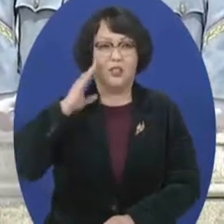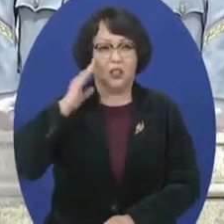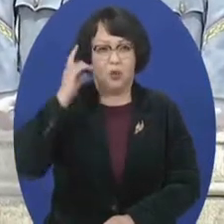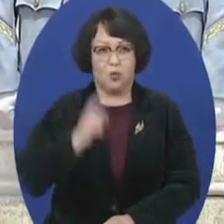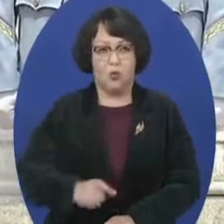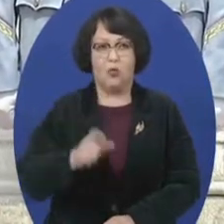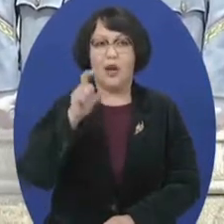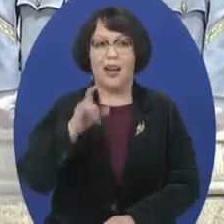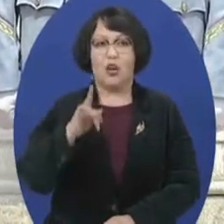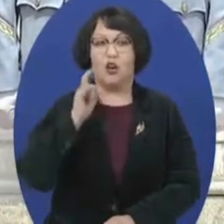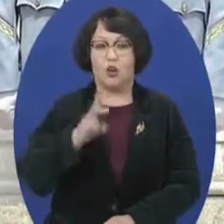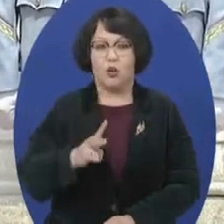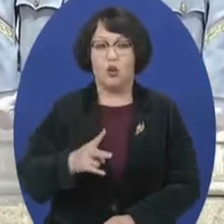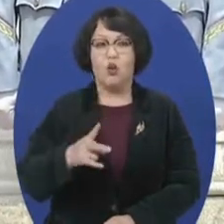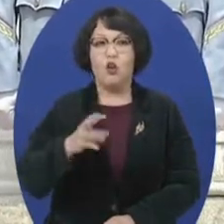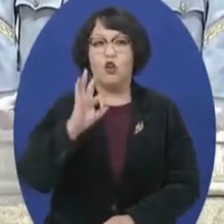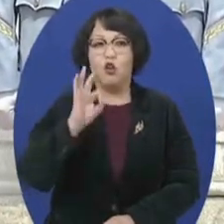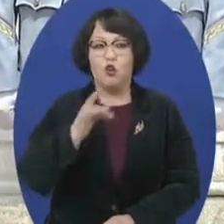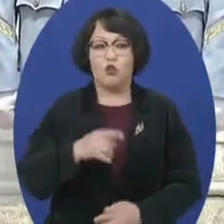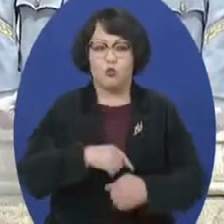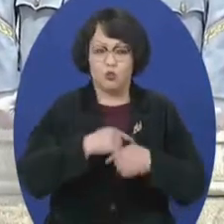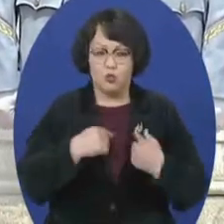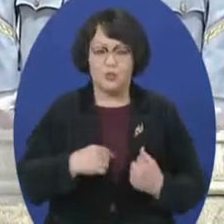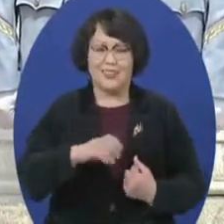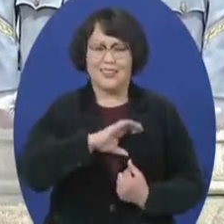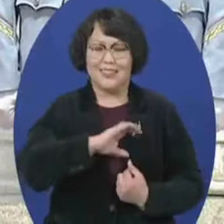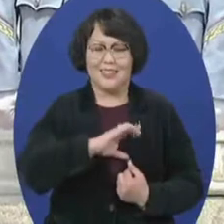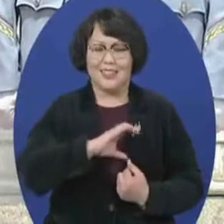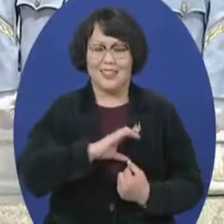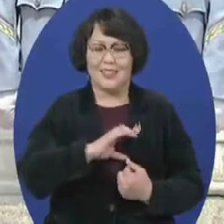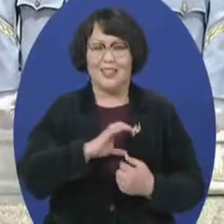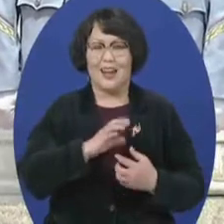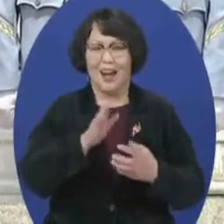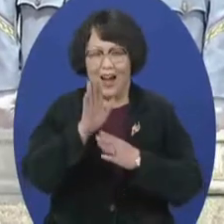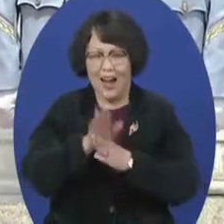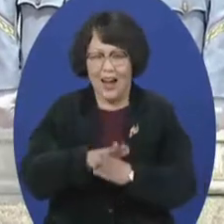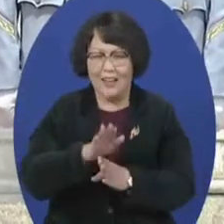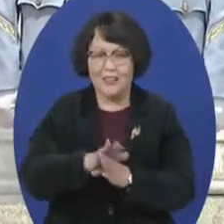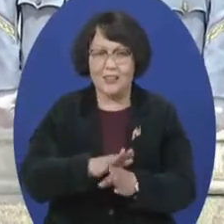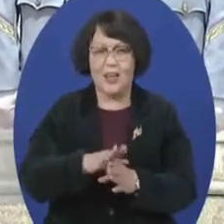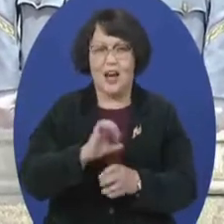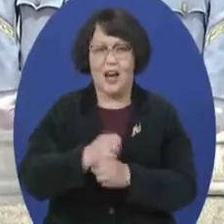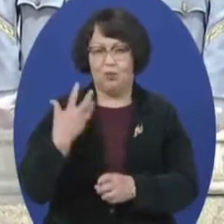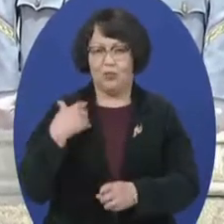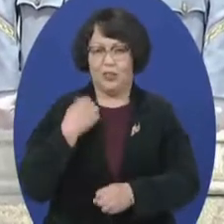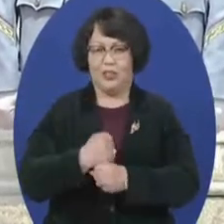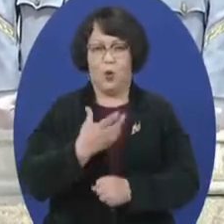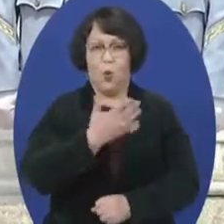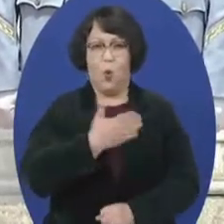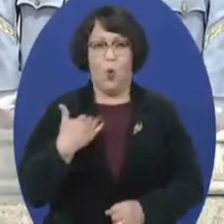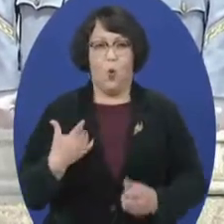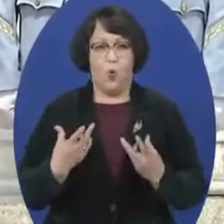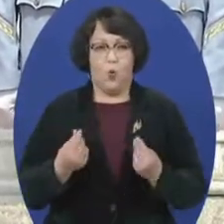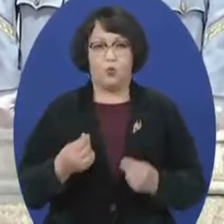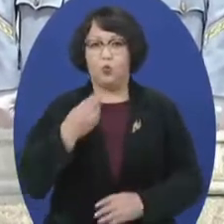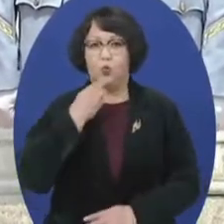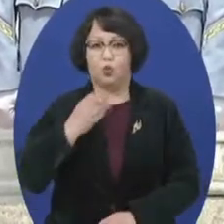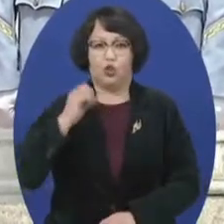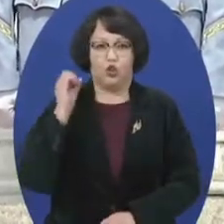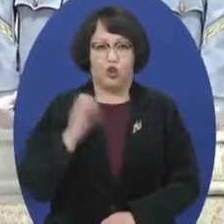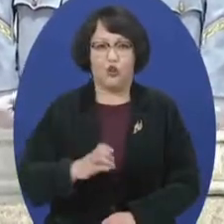зэргийн хүн эх орноо үр зүрхнээсээ хайрлаж хариуцсан ажилдаа жинхэнэ ёсоор эзэн байж